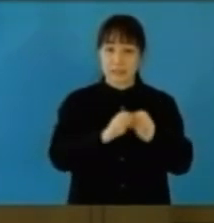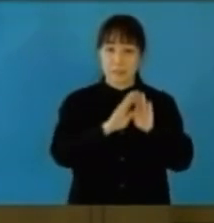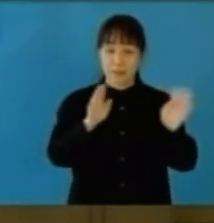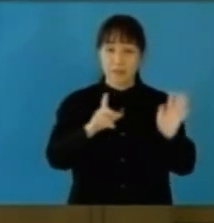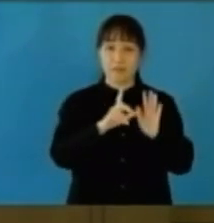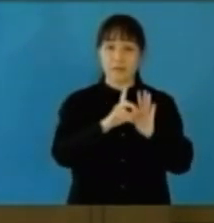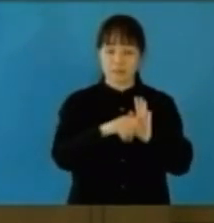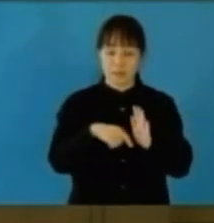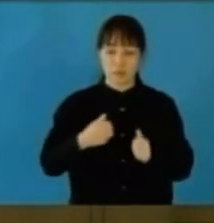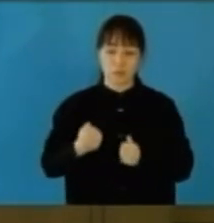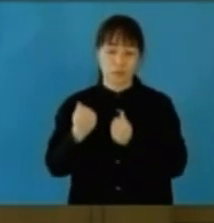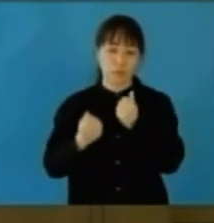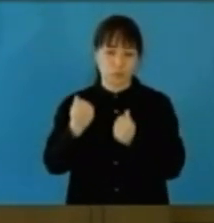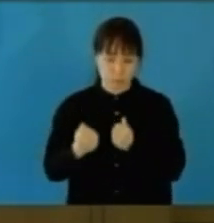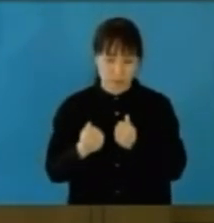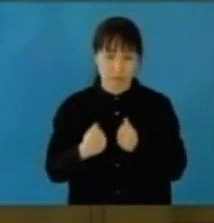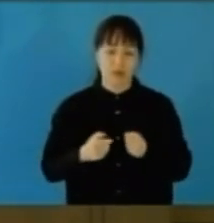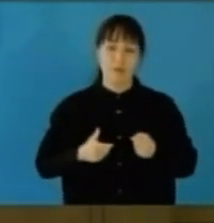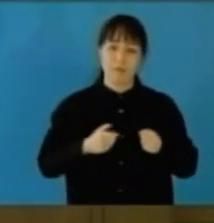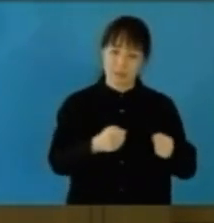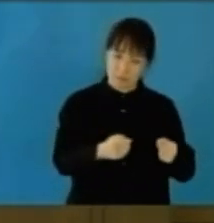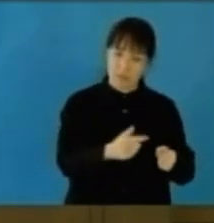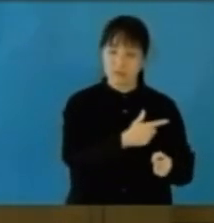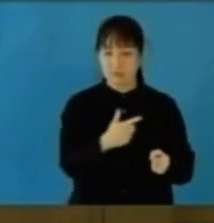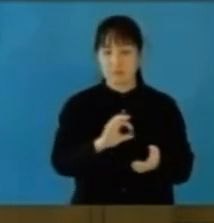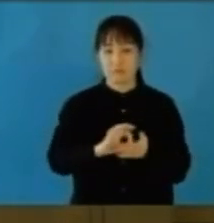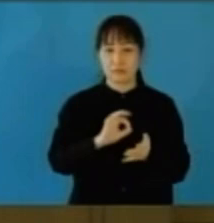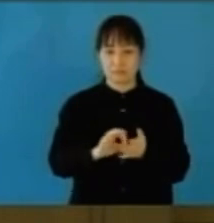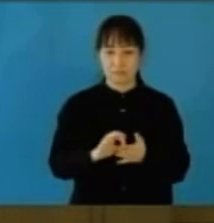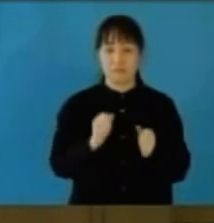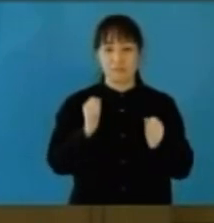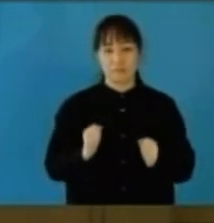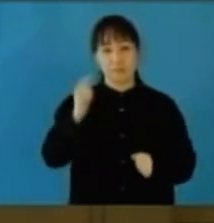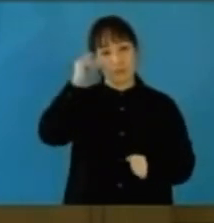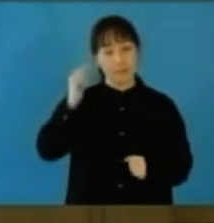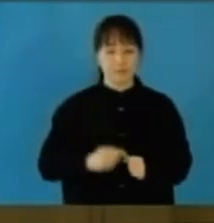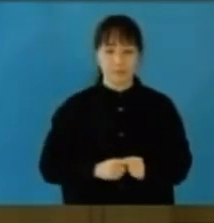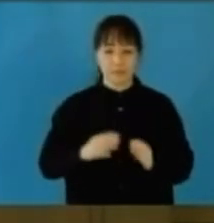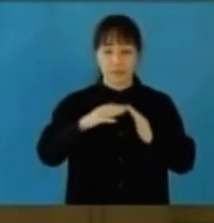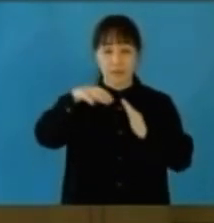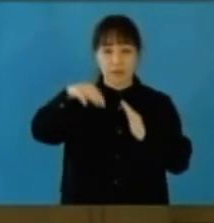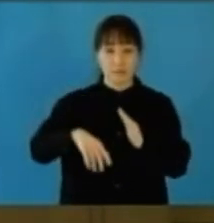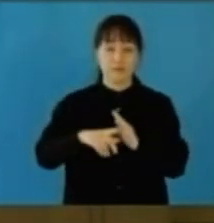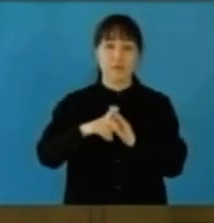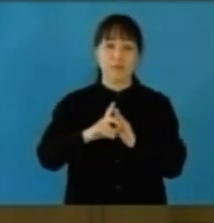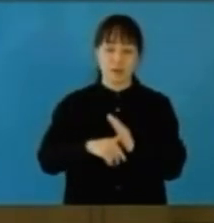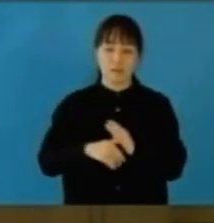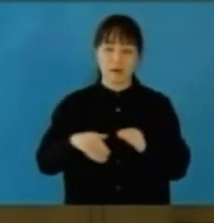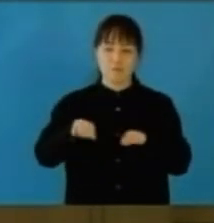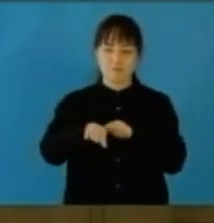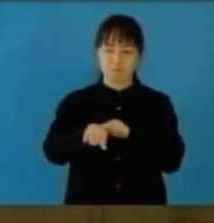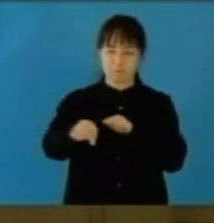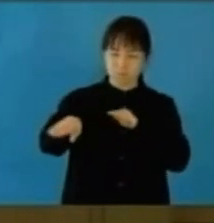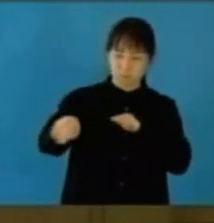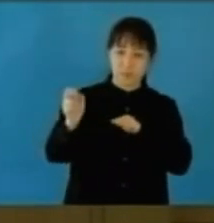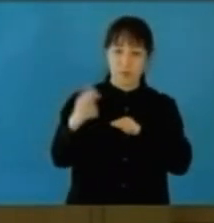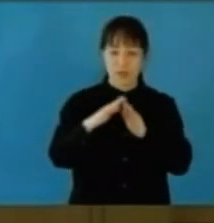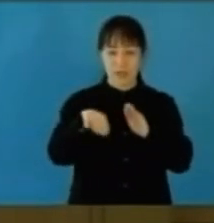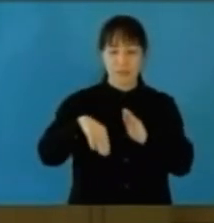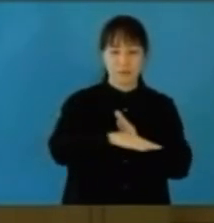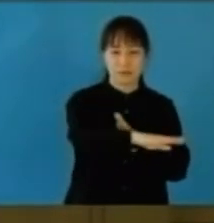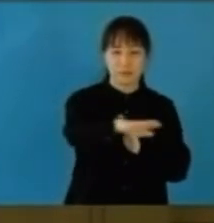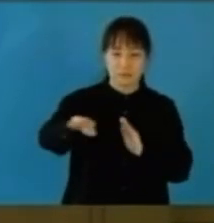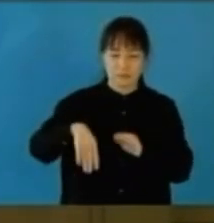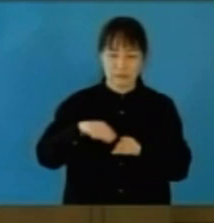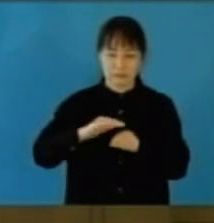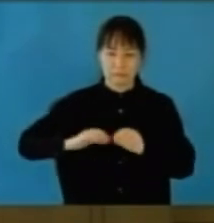で自家用車やバスまたは公共交通機関、利用されるわけです。で、会場によっては道路上における交通渋滞や、また会場周辺での混